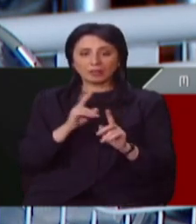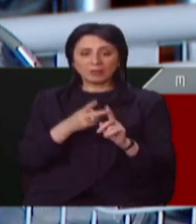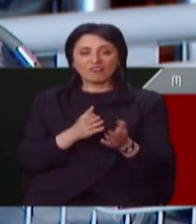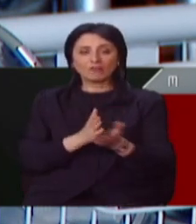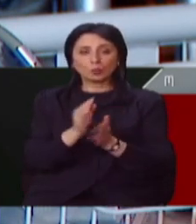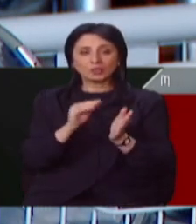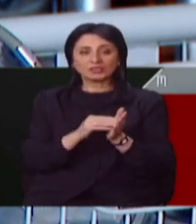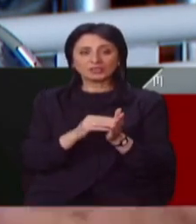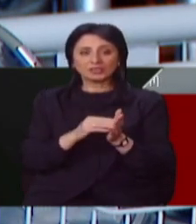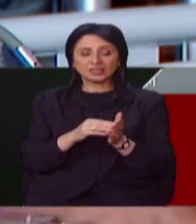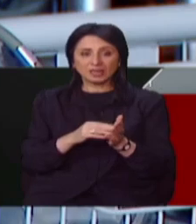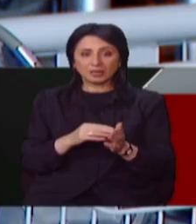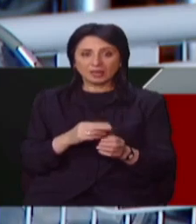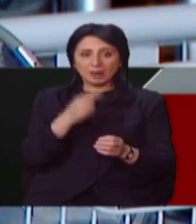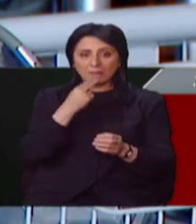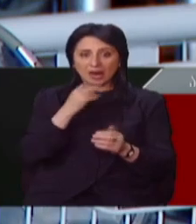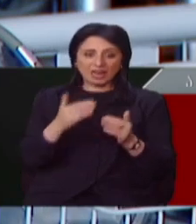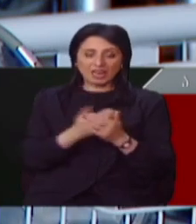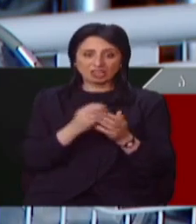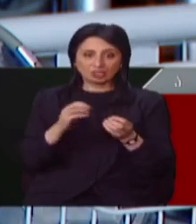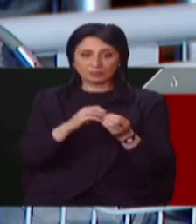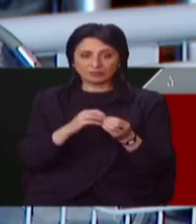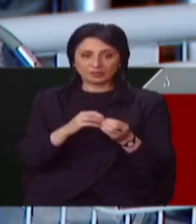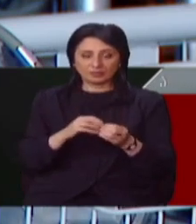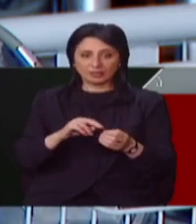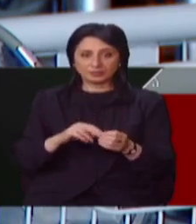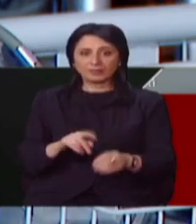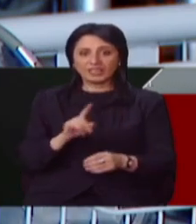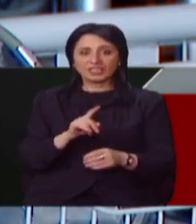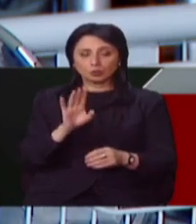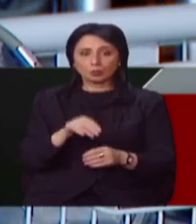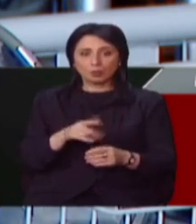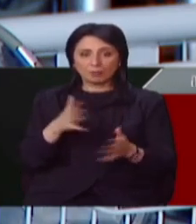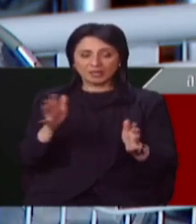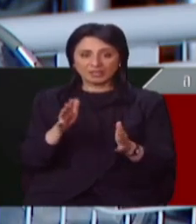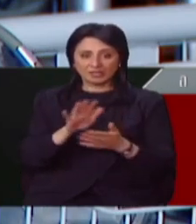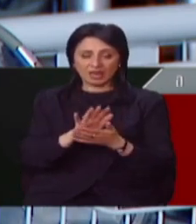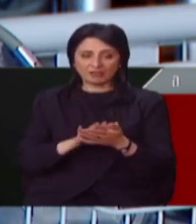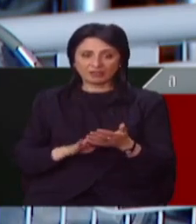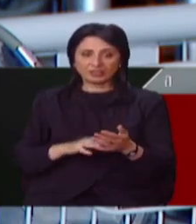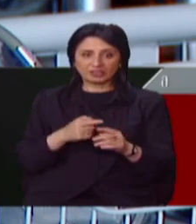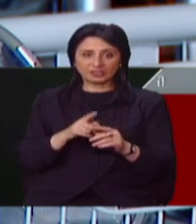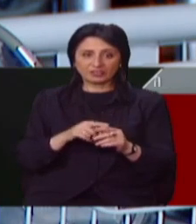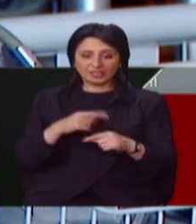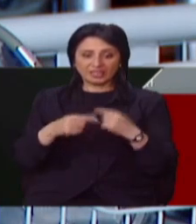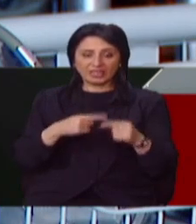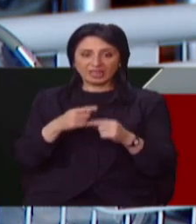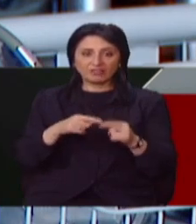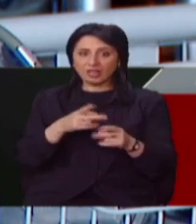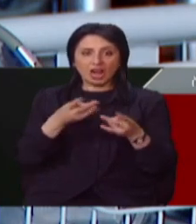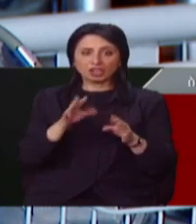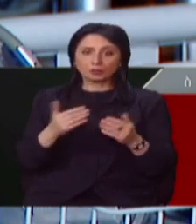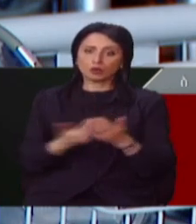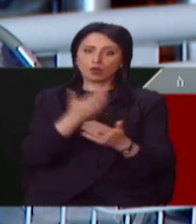ფუნქცია ბატარეის ხელახლა რეჩარჯი, ანუ დადება. რითაც კიდევ უფრო მეტად გავახანგრძლივებთ და რეიმპლანტაცია პაციენტებს არ